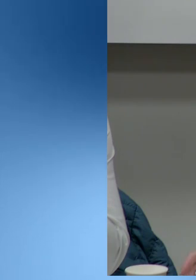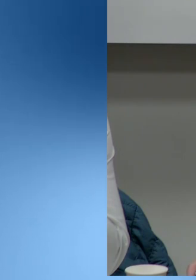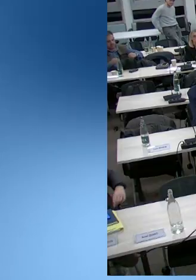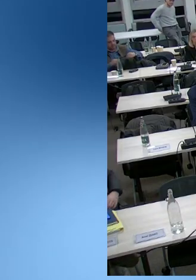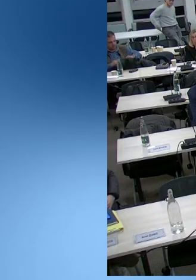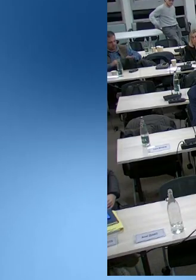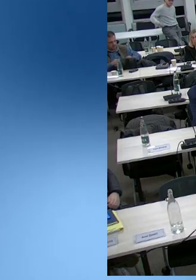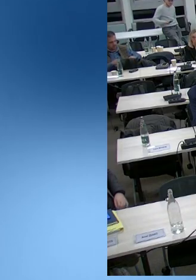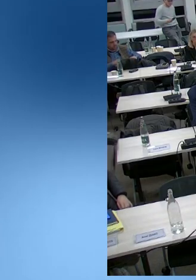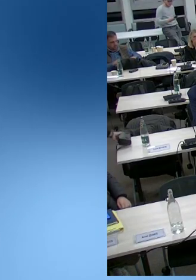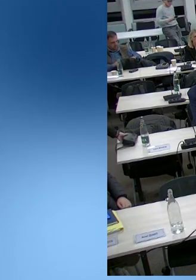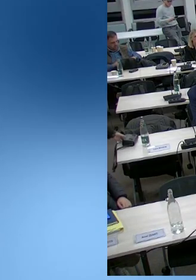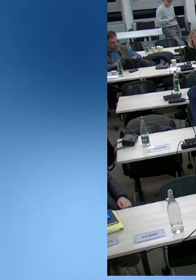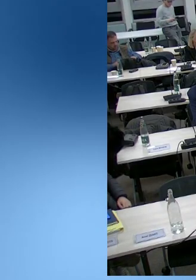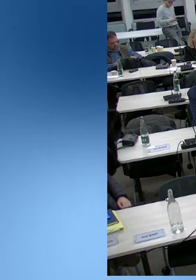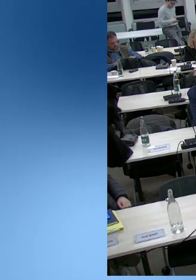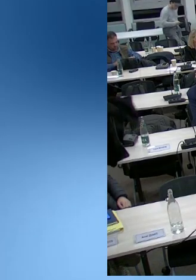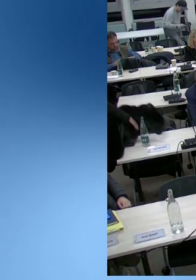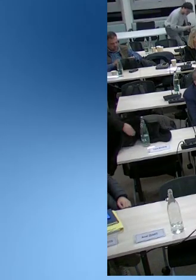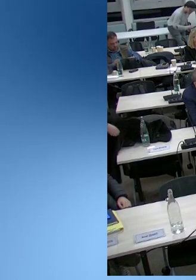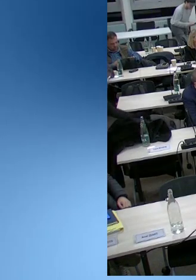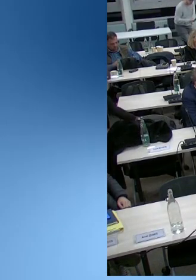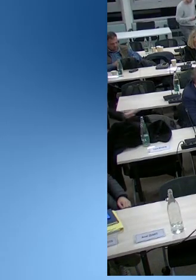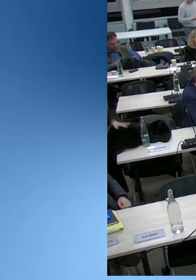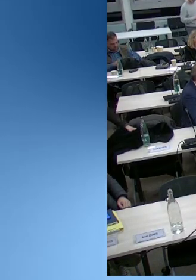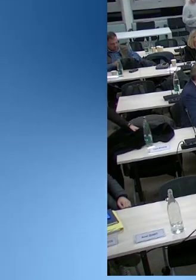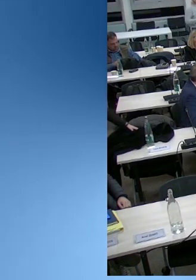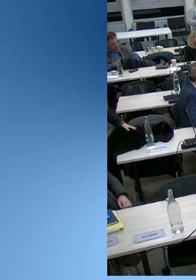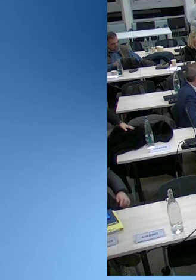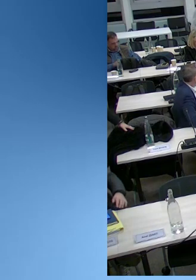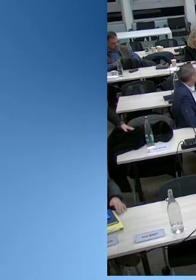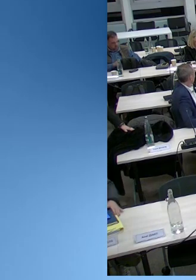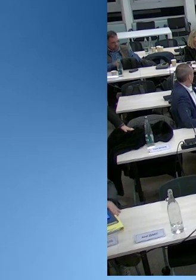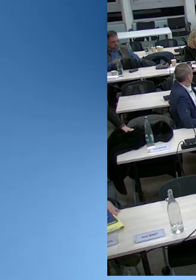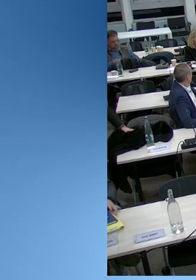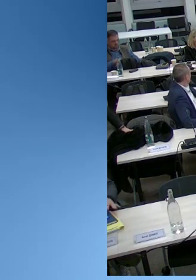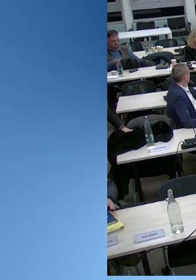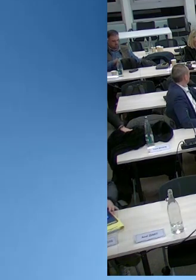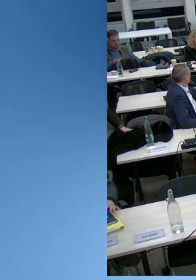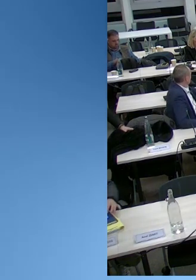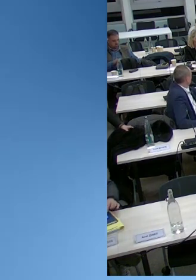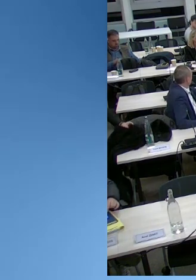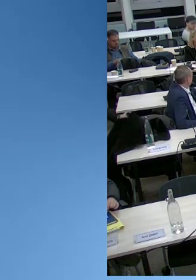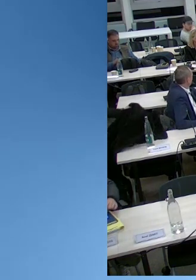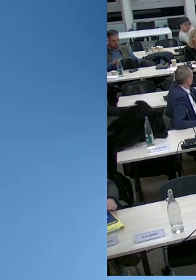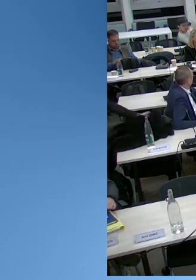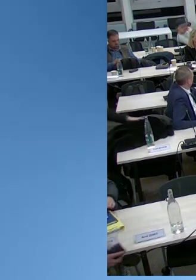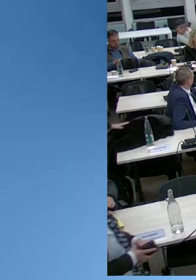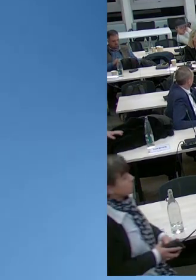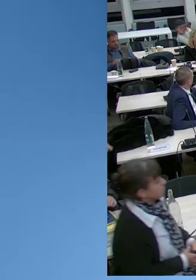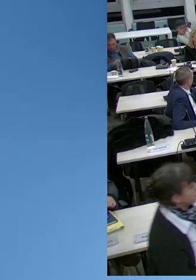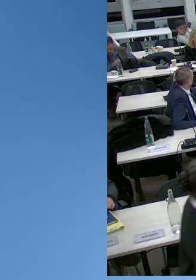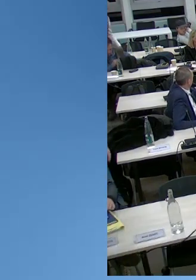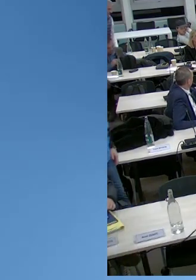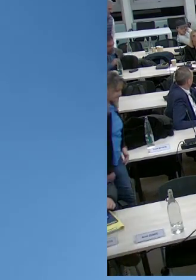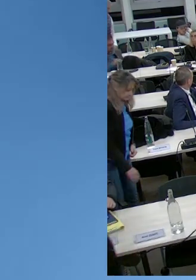Maire nous sommes émus après l'intervention de ce ce commerçant sur la façon dont il est traité et l'absence de dialogue car il il